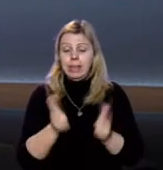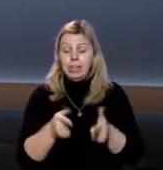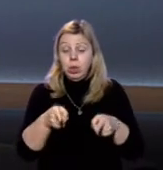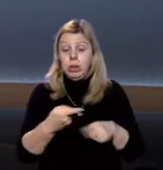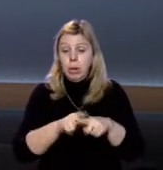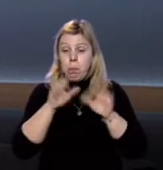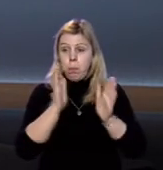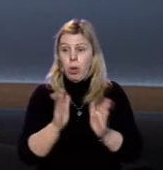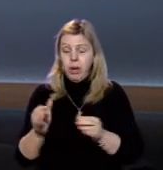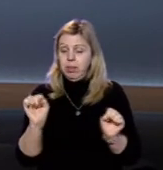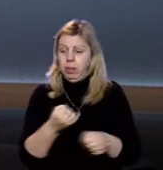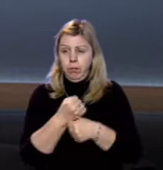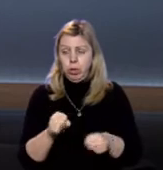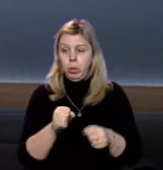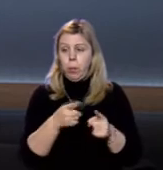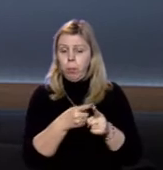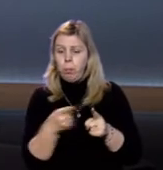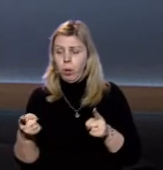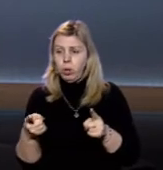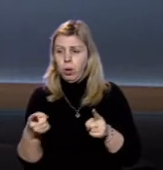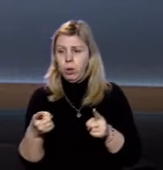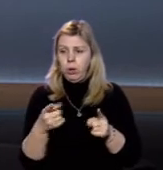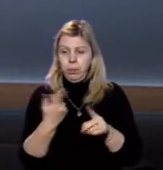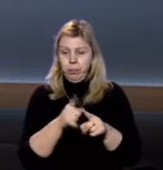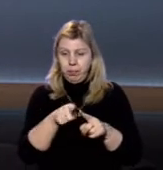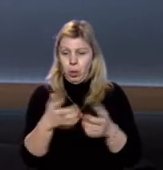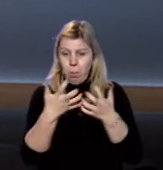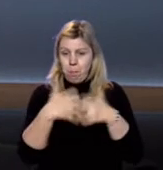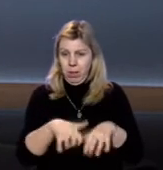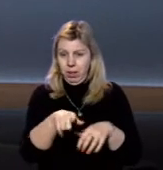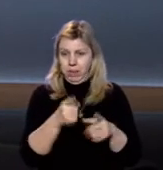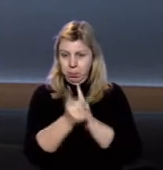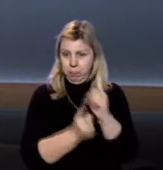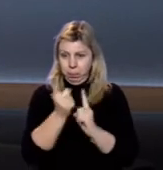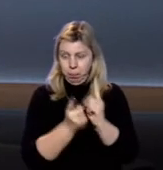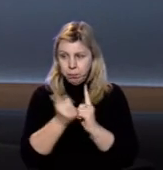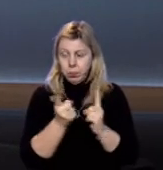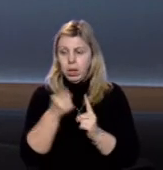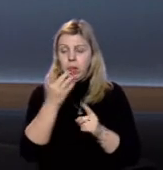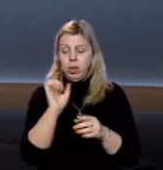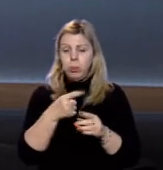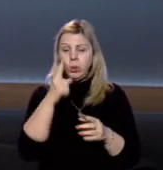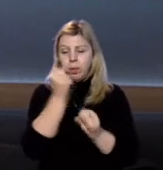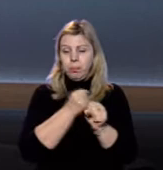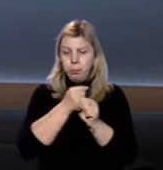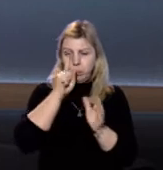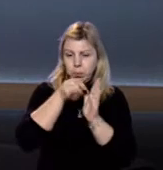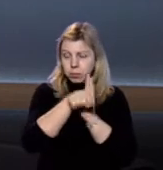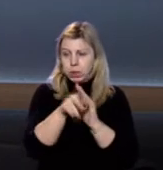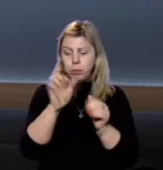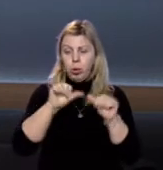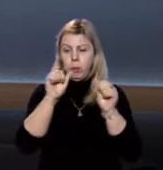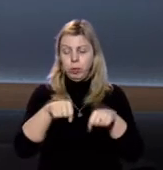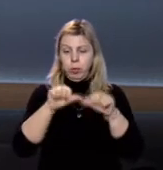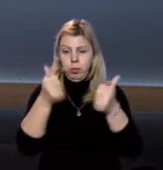порядком, це неможливо. Протягом впровадження цього механізму, можливо, це буде удосконалено і ми зможемо формувати